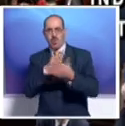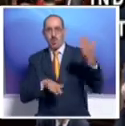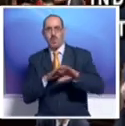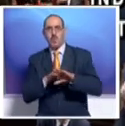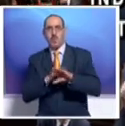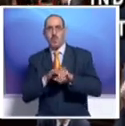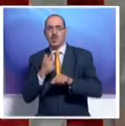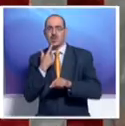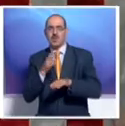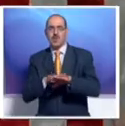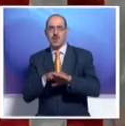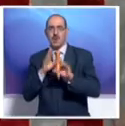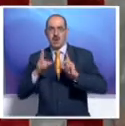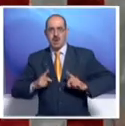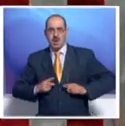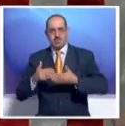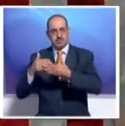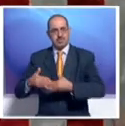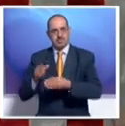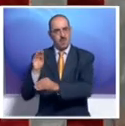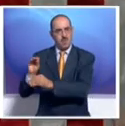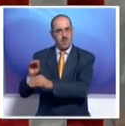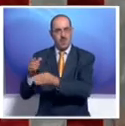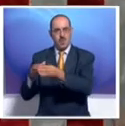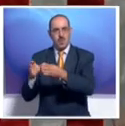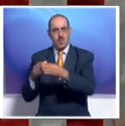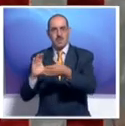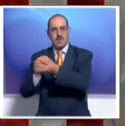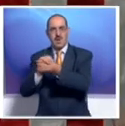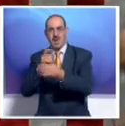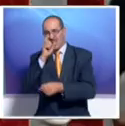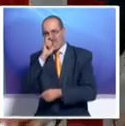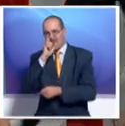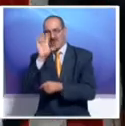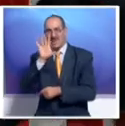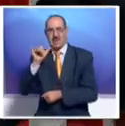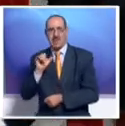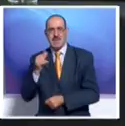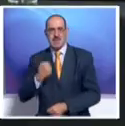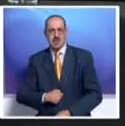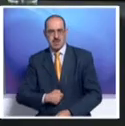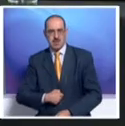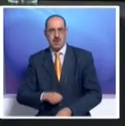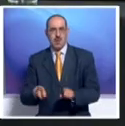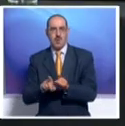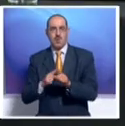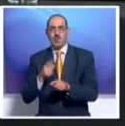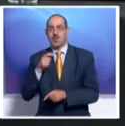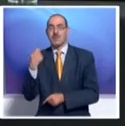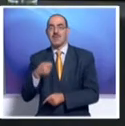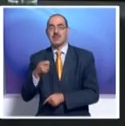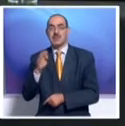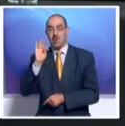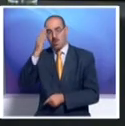الكونغرس تدعو إلى وقف الدعم الأمريكي لقوات التحالف العربي في حرب اليمن. وبرر ترامب قراره